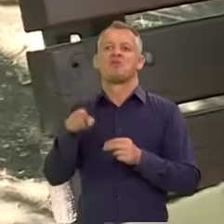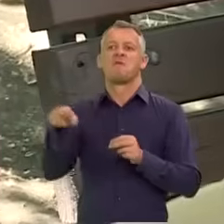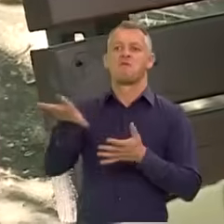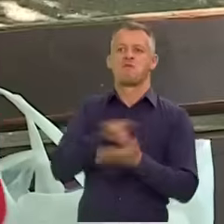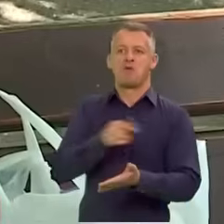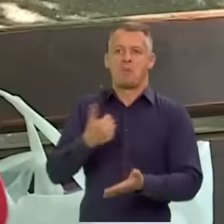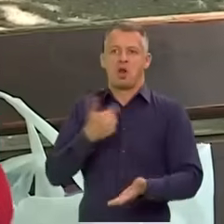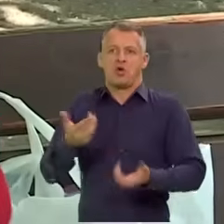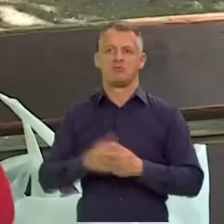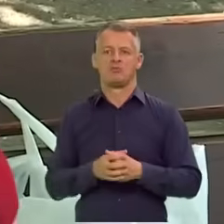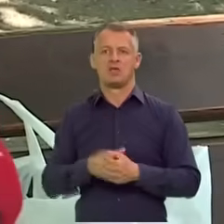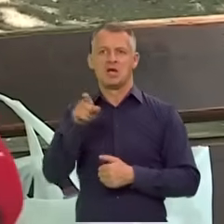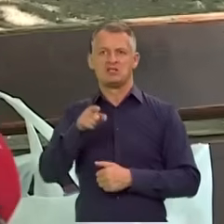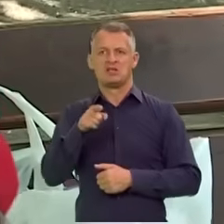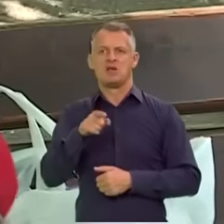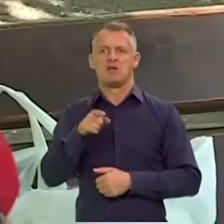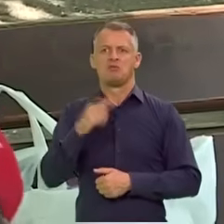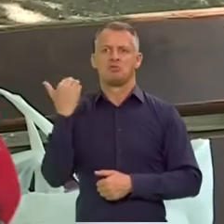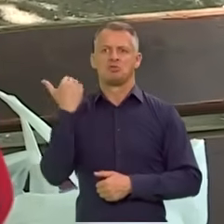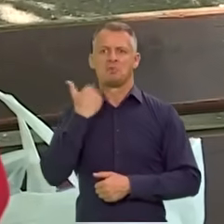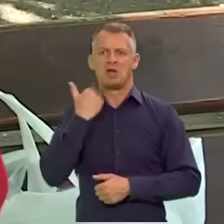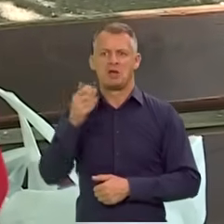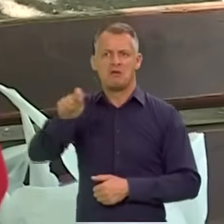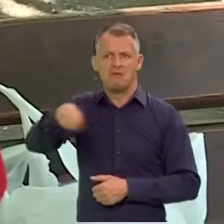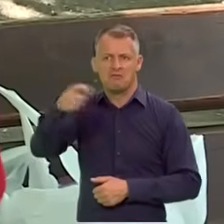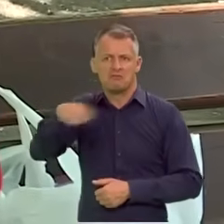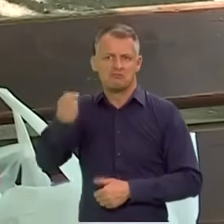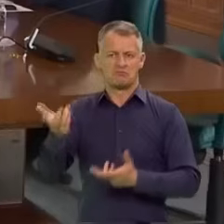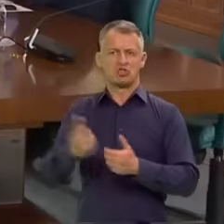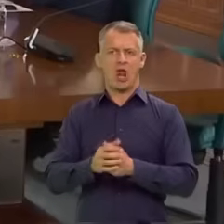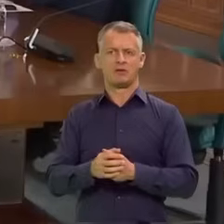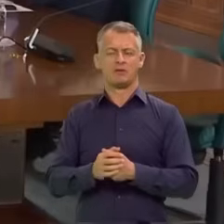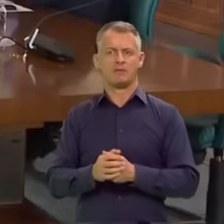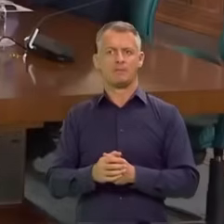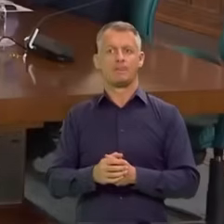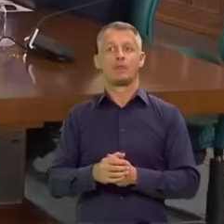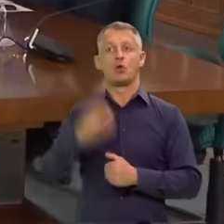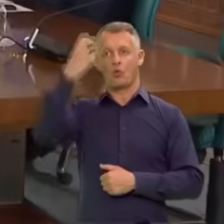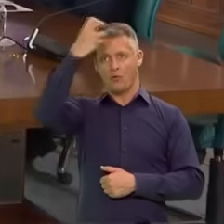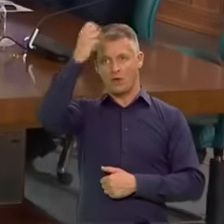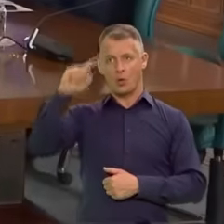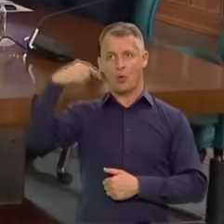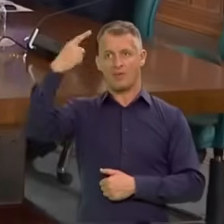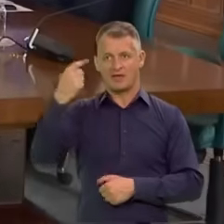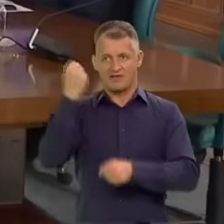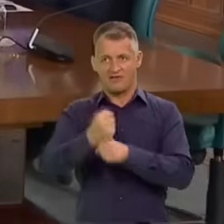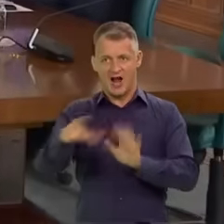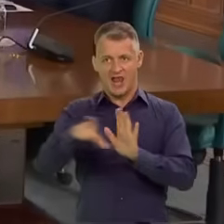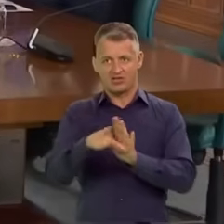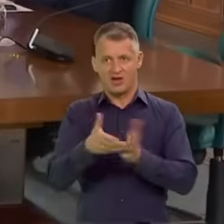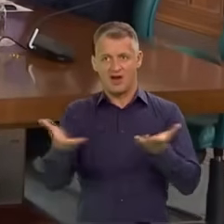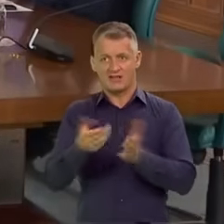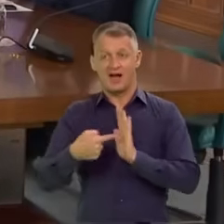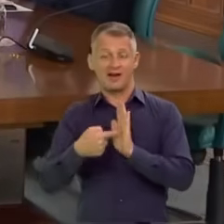clar. Asta e excrocherie. Pur și simplu excrocherie. Guvernul ar urma să adopte o lege care să